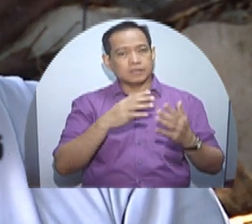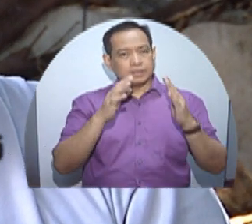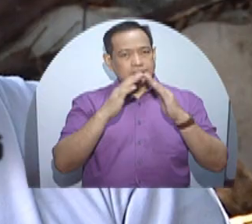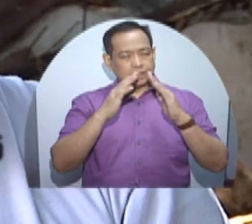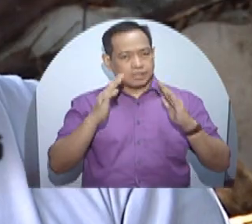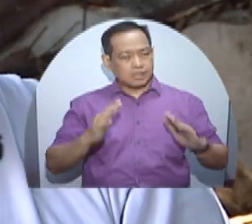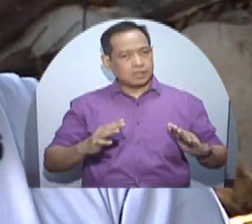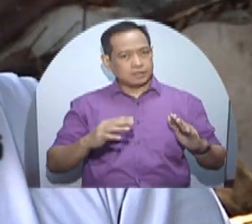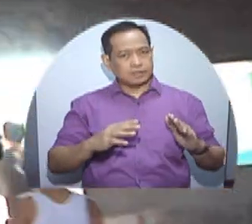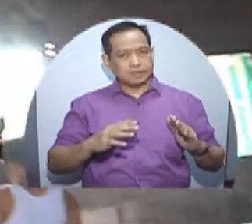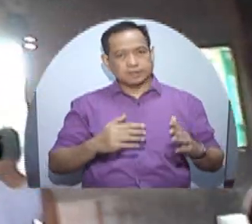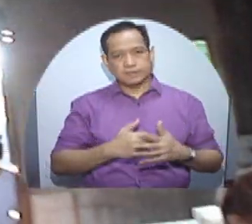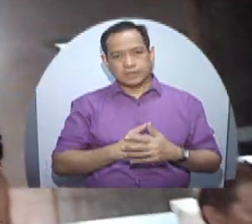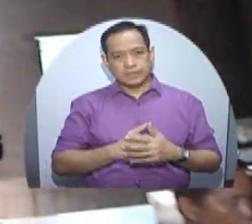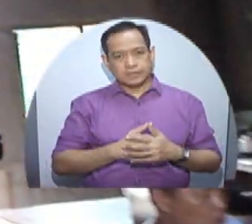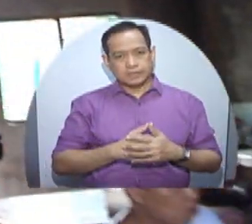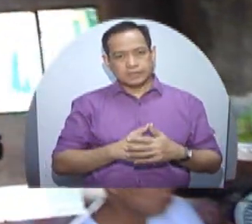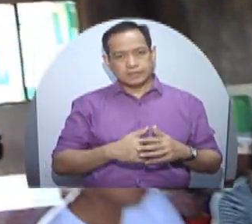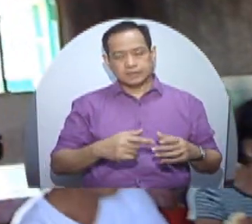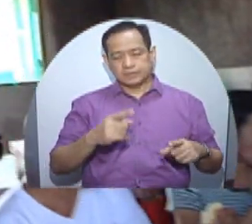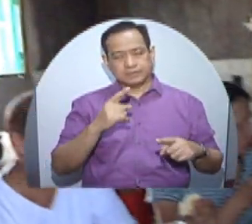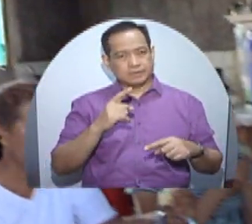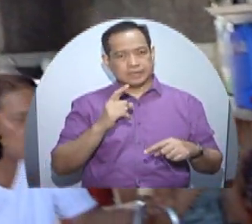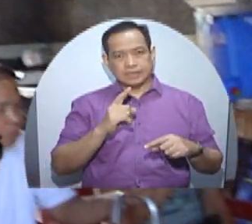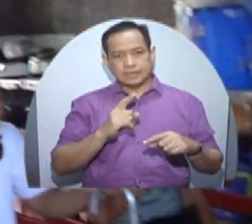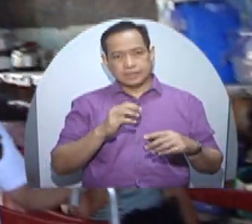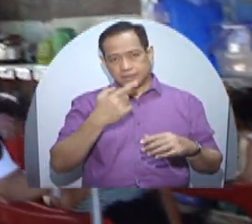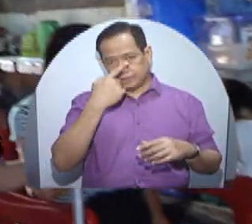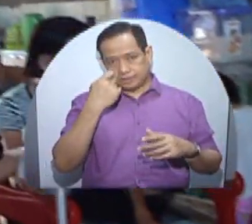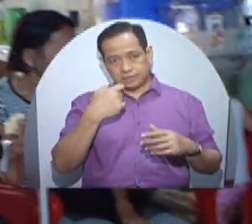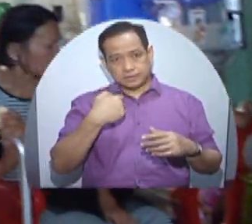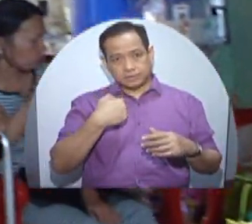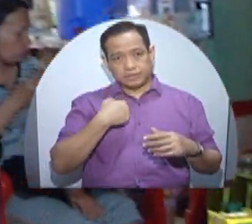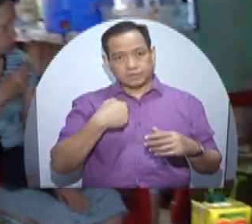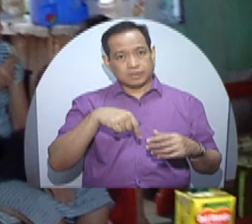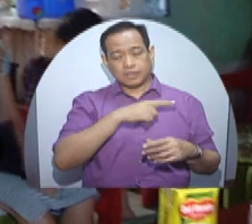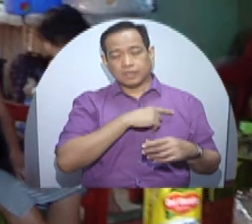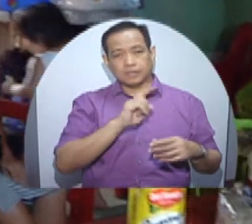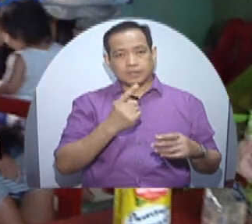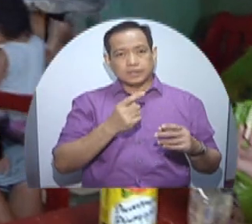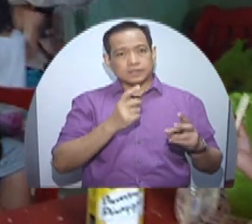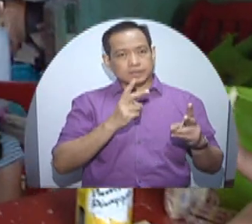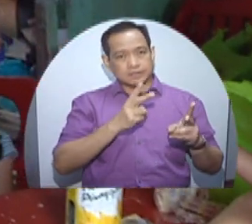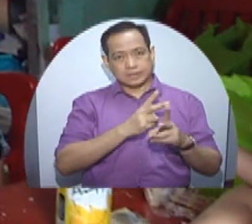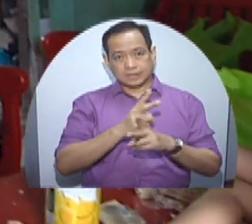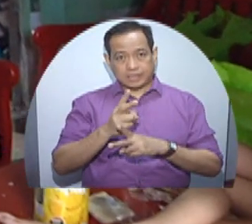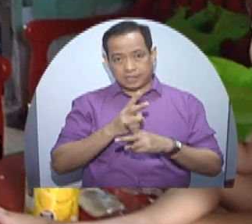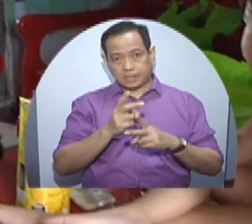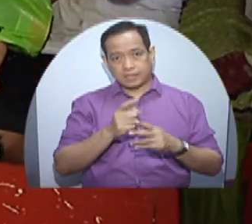na alam kung paalis na kami rito o hindi. Kasi caretaker na po kami